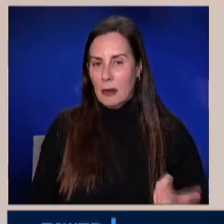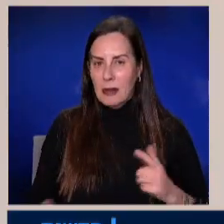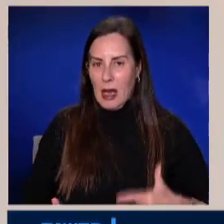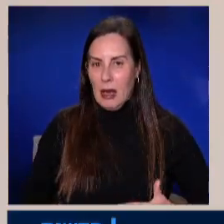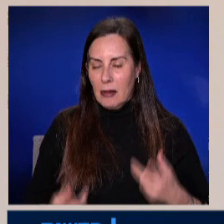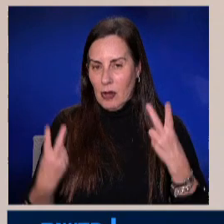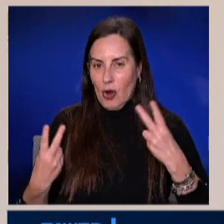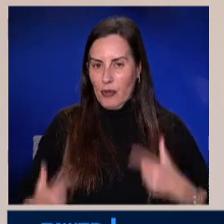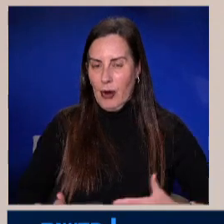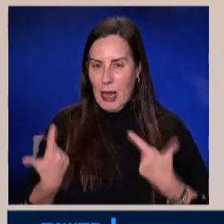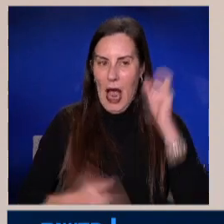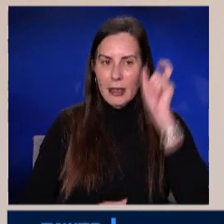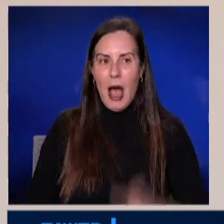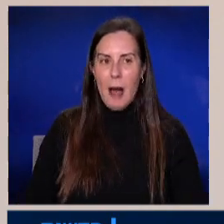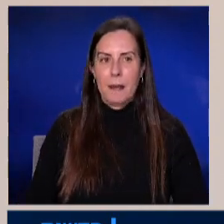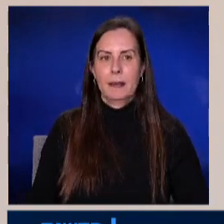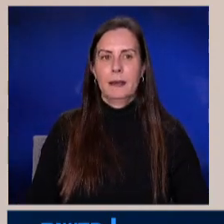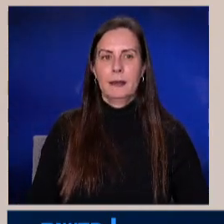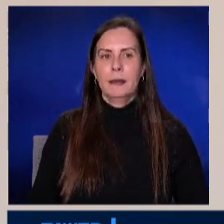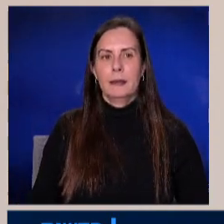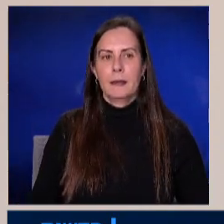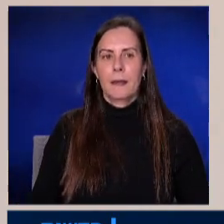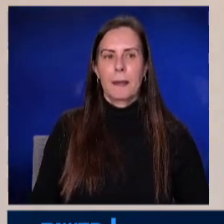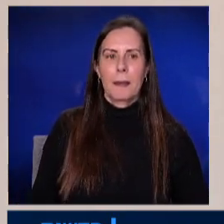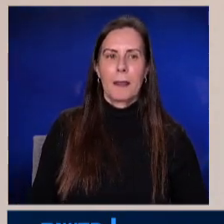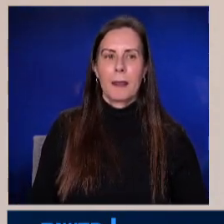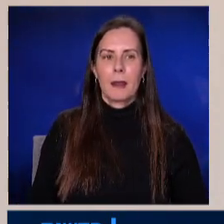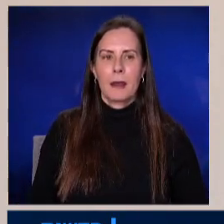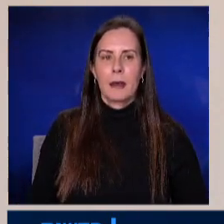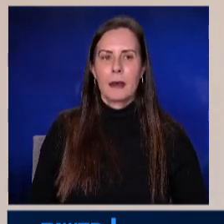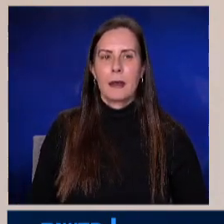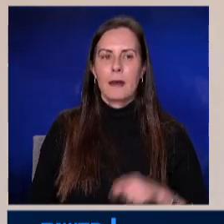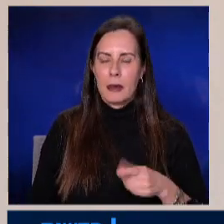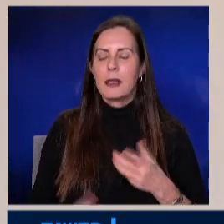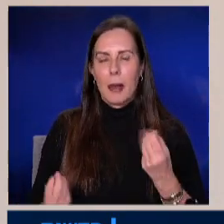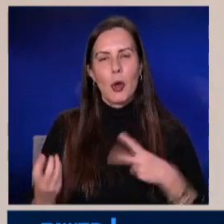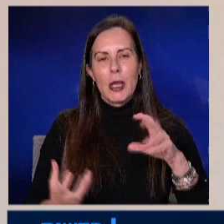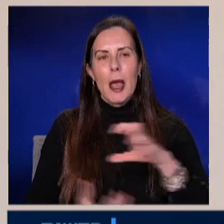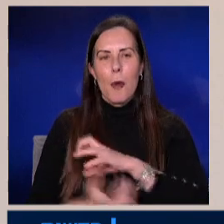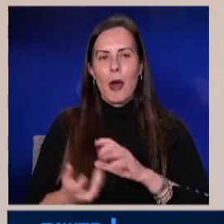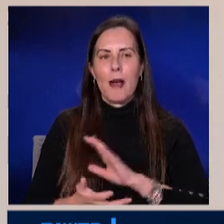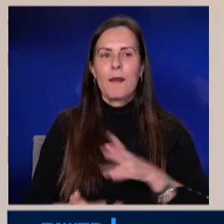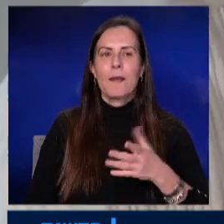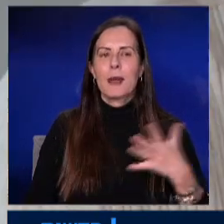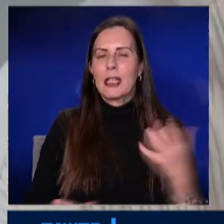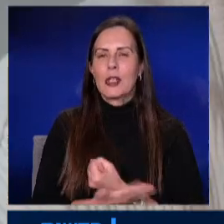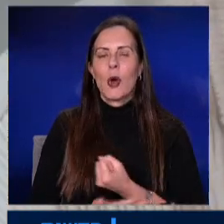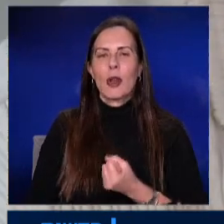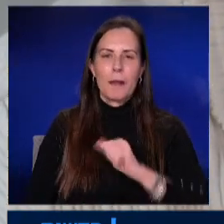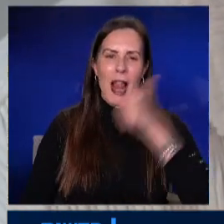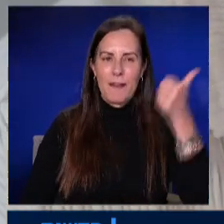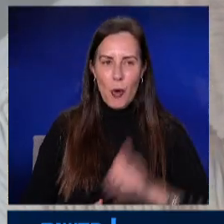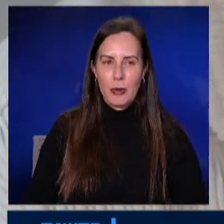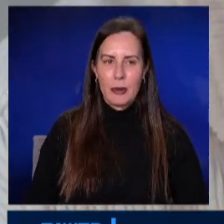שג'וקה קונה... con la vita delle persone, quindi è molto più complicato che vincere un mondiale. Loro hanno